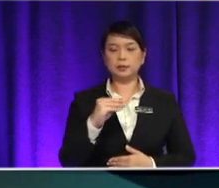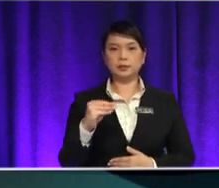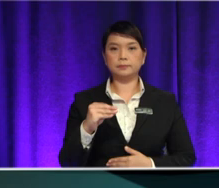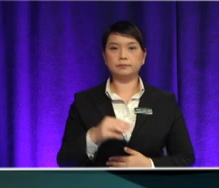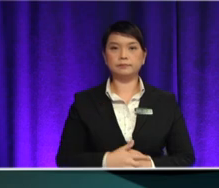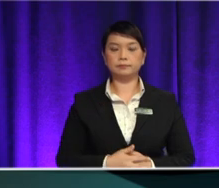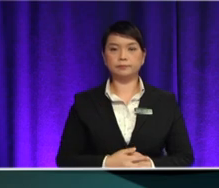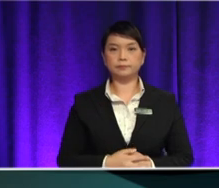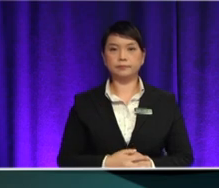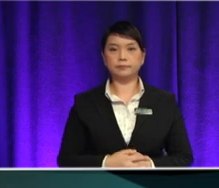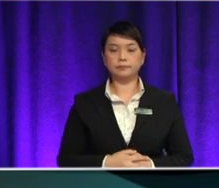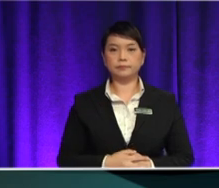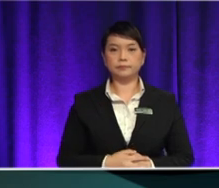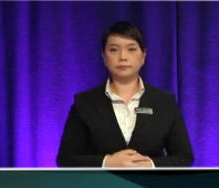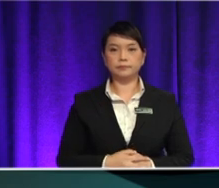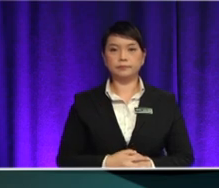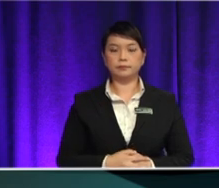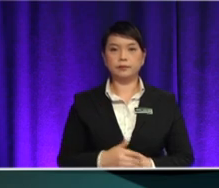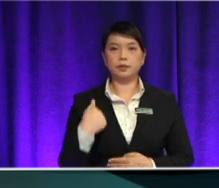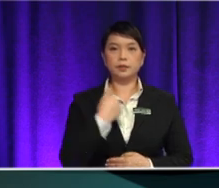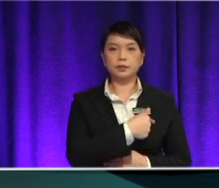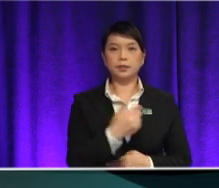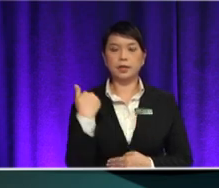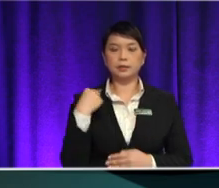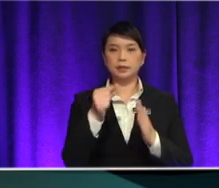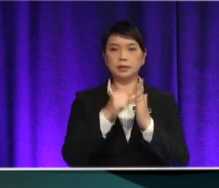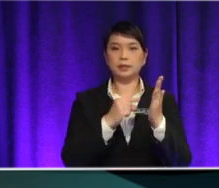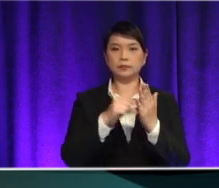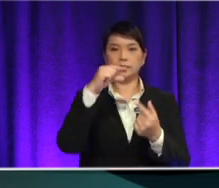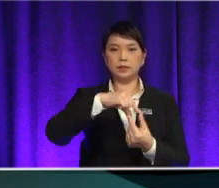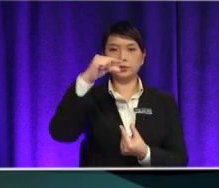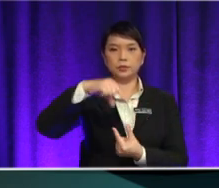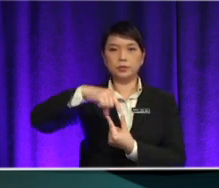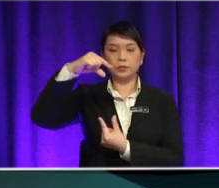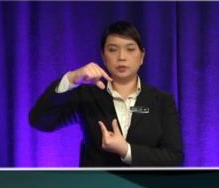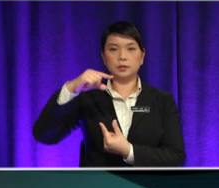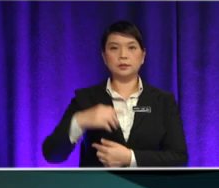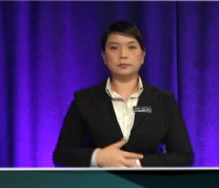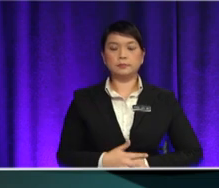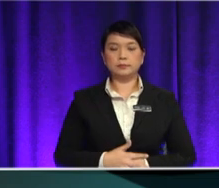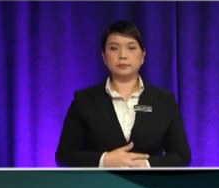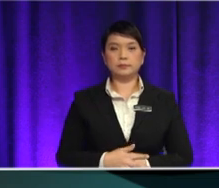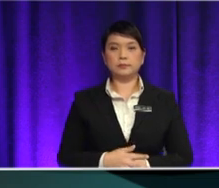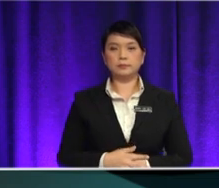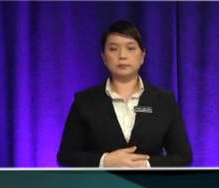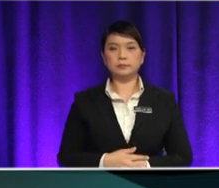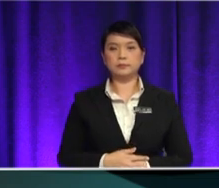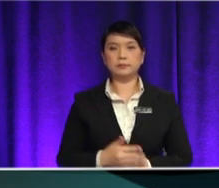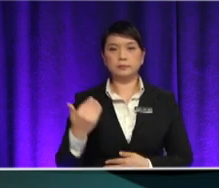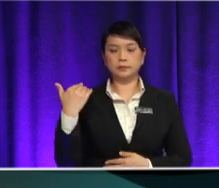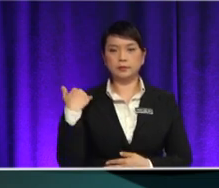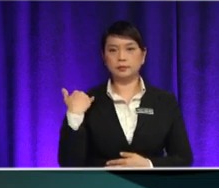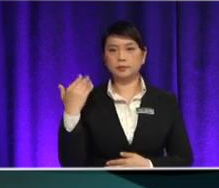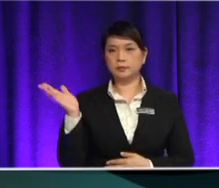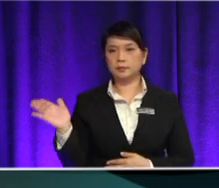ini. Baik. Okey, seterusnya kita ada graf histogram tapi nama dia pencong. Okey, dia ada pencong ke kanan dan